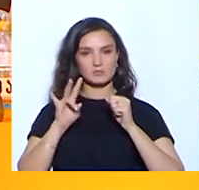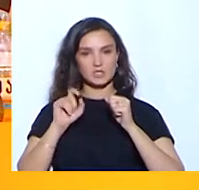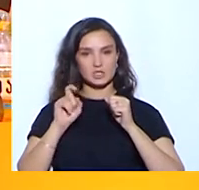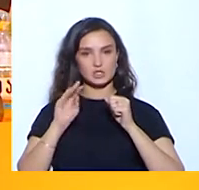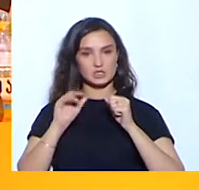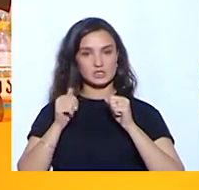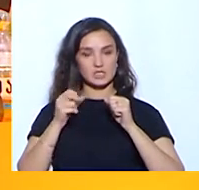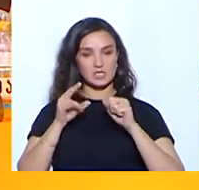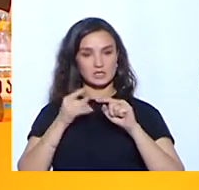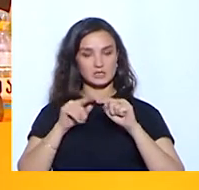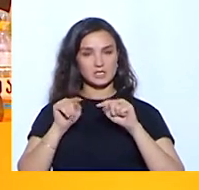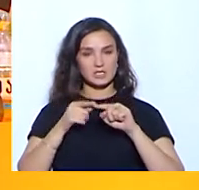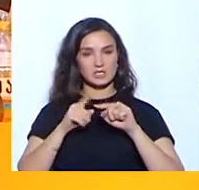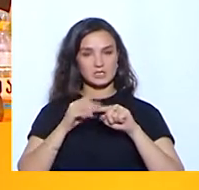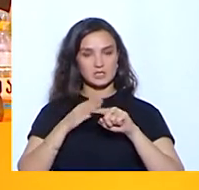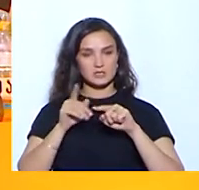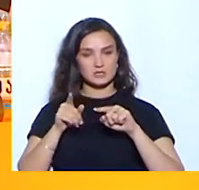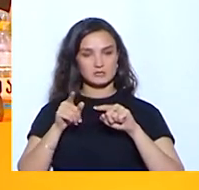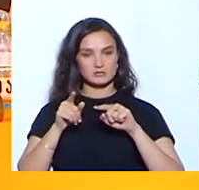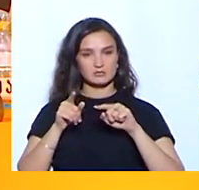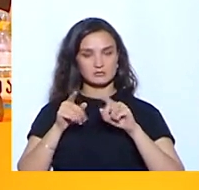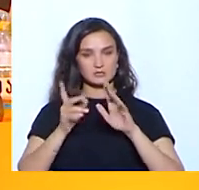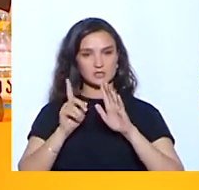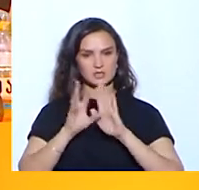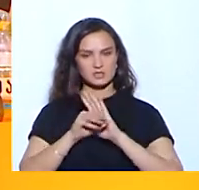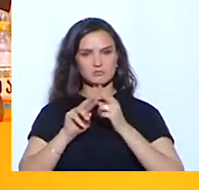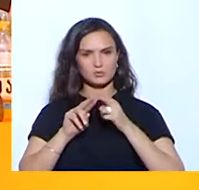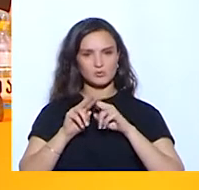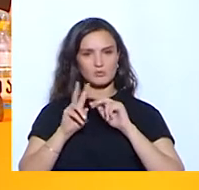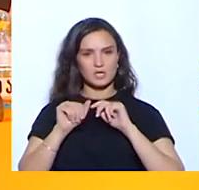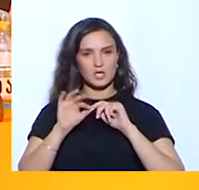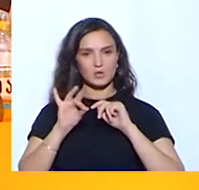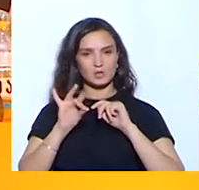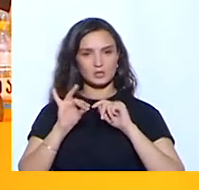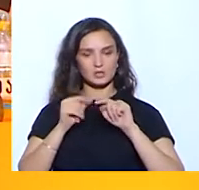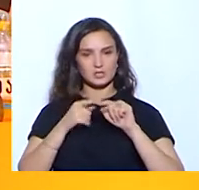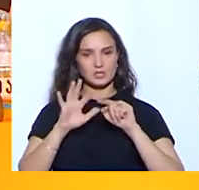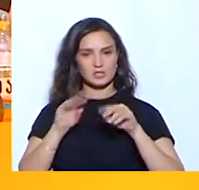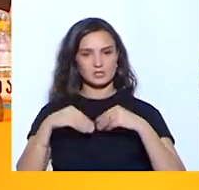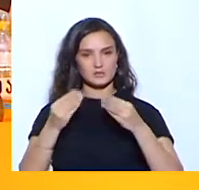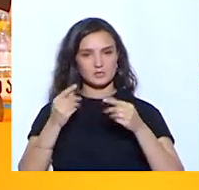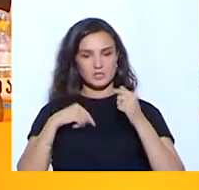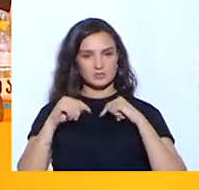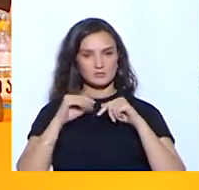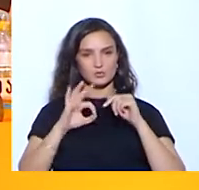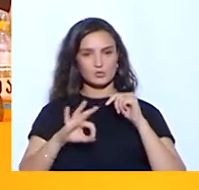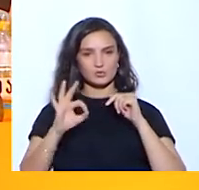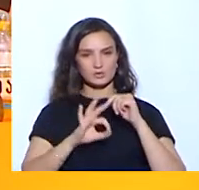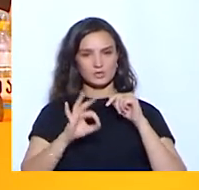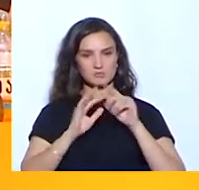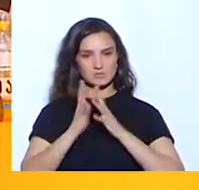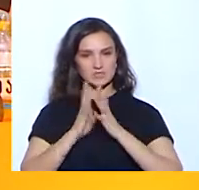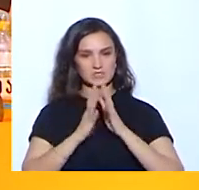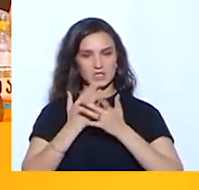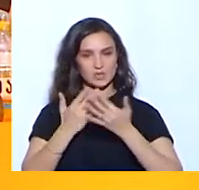ნახშირწყლები. ეს არის მოუნელებელი კომპონენტი, ამიტომ კალორიულ დატვირთვას არ აძლევს ორგანიზმს, ნოლია კალორია